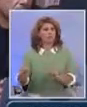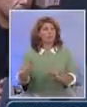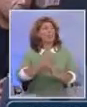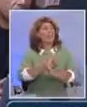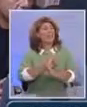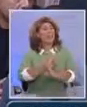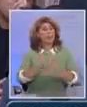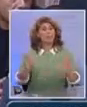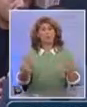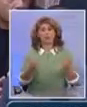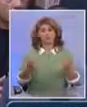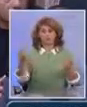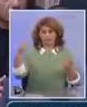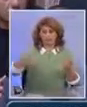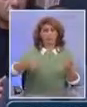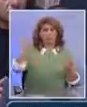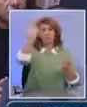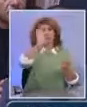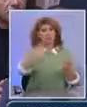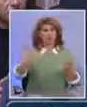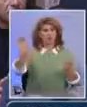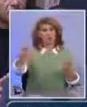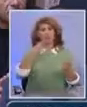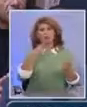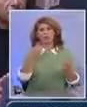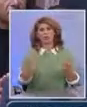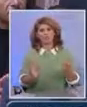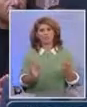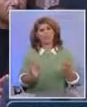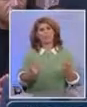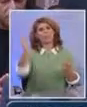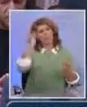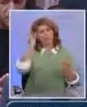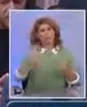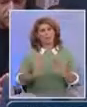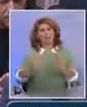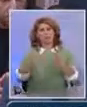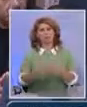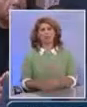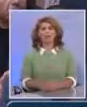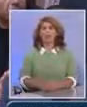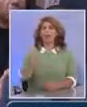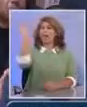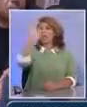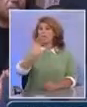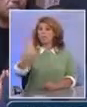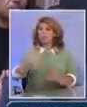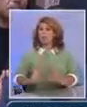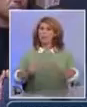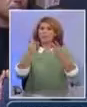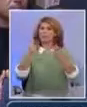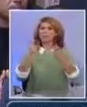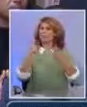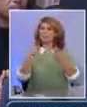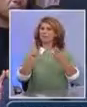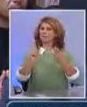όσες γίνονται την σήμερα στην Ευρώπη. Και αναφέρεται ασφαλώς και στην Γαλλική Επανάσταση. Της Ευρώπης οι επαναστάσεις είναι εναντίον